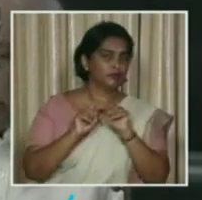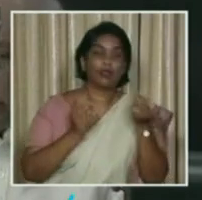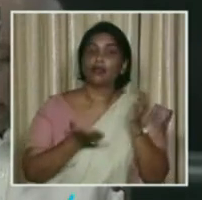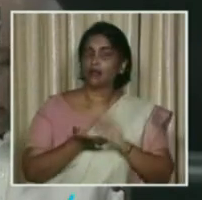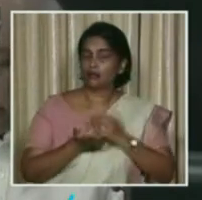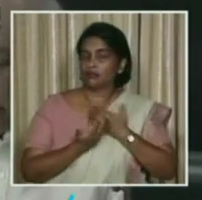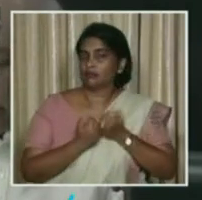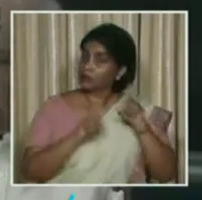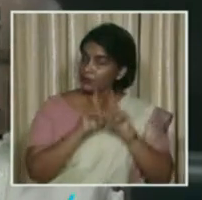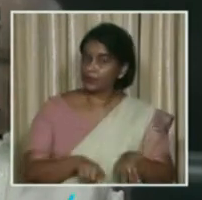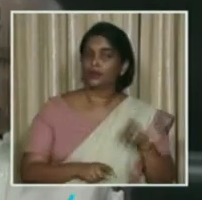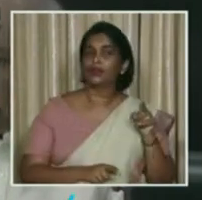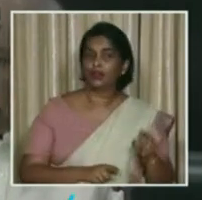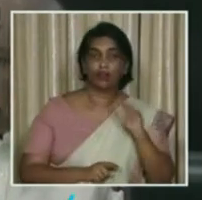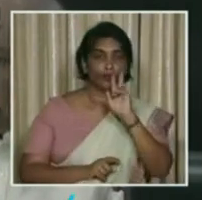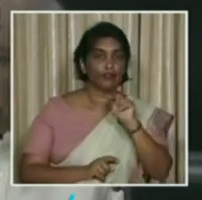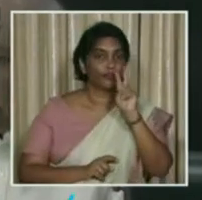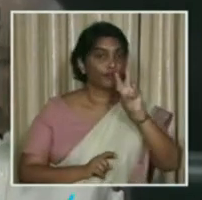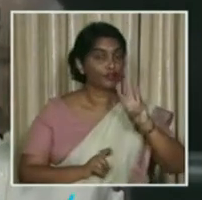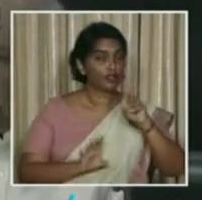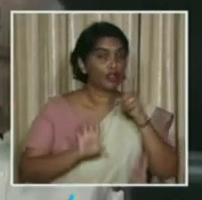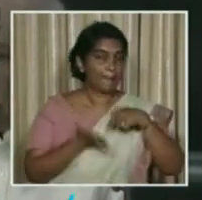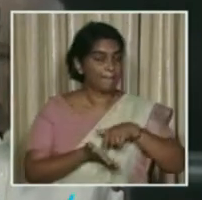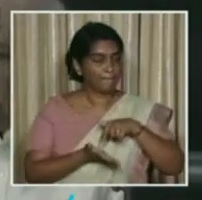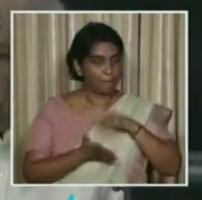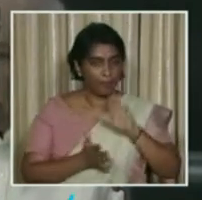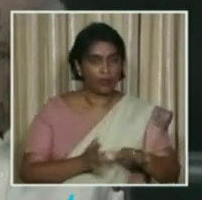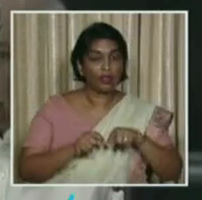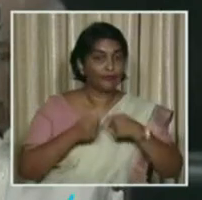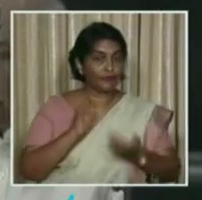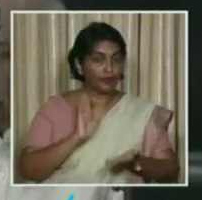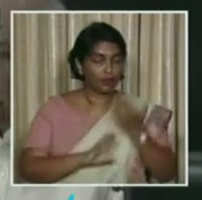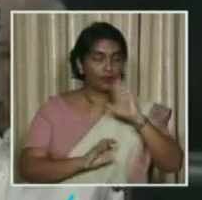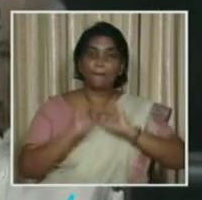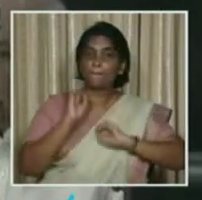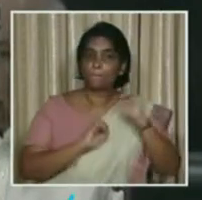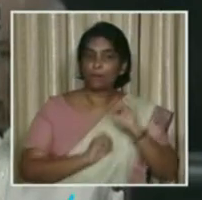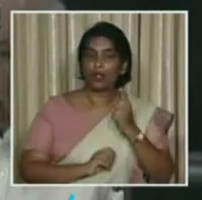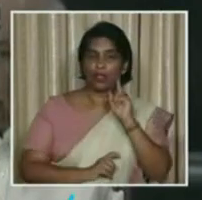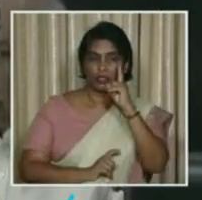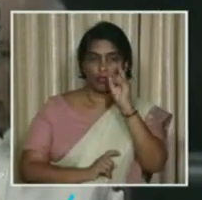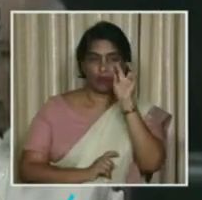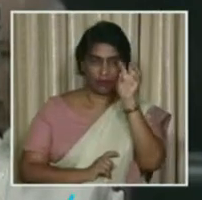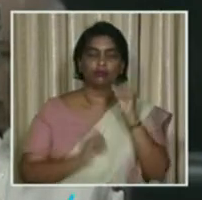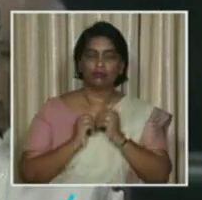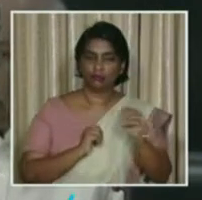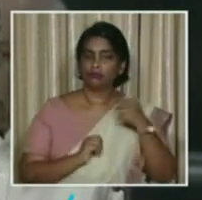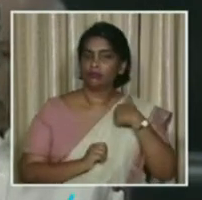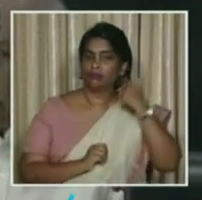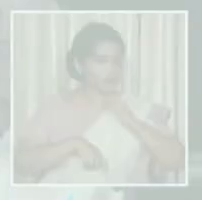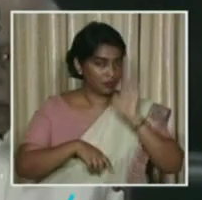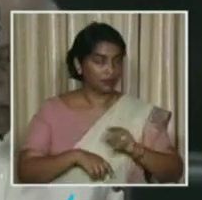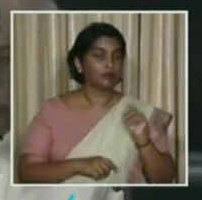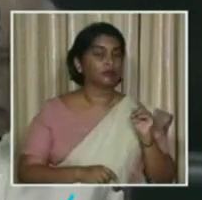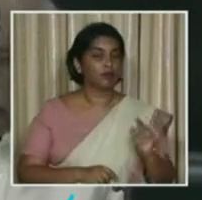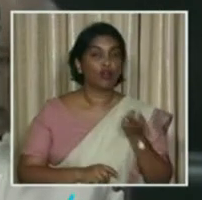ගෙන ඒමට කටයුතු කරනවා. 2020 වසර මැද භාගයේ වන විට උද්ධමනයේ අනුපාතය තනි අගයක් දක්වා ගෙන ඒමට අපි උත්සාහ